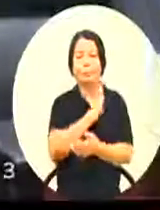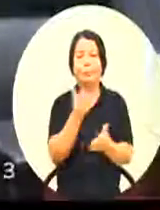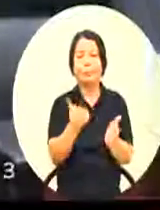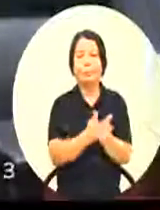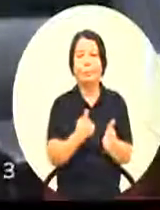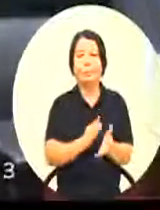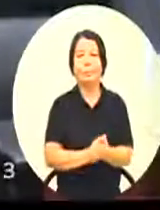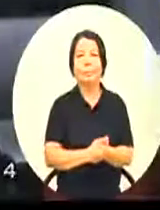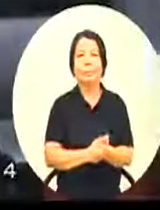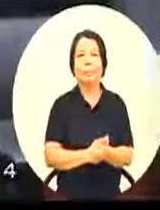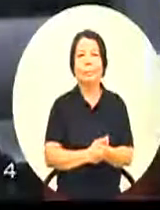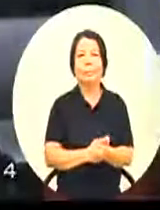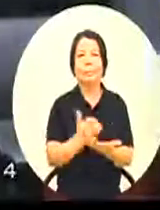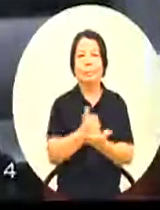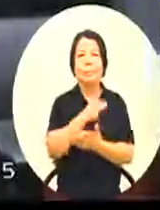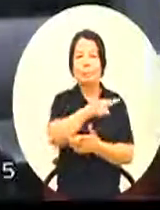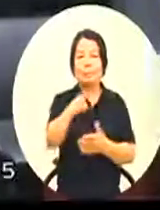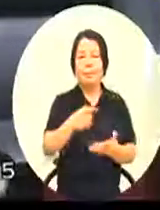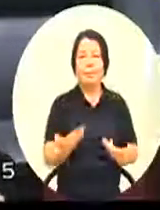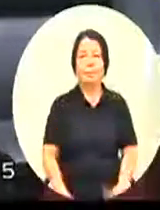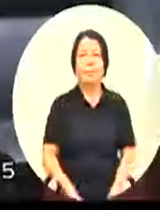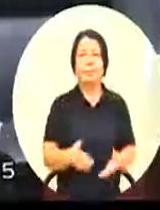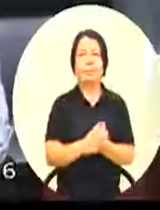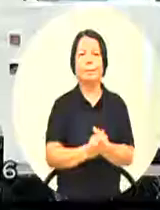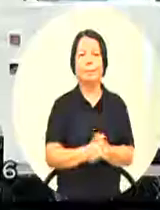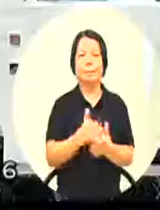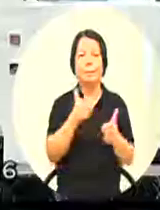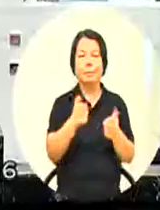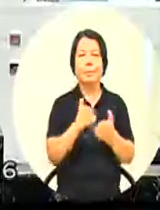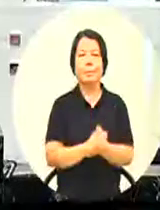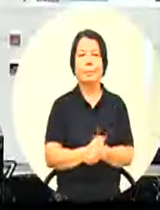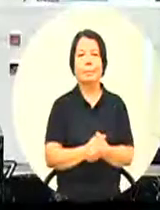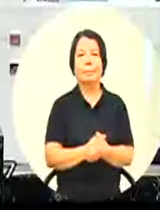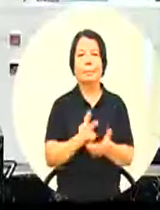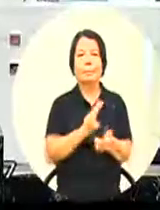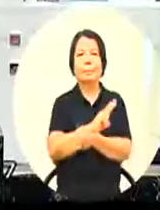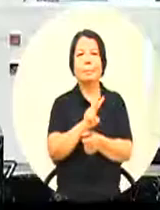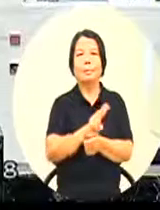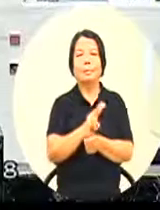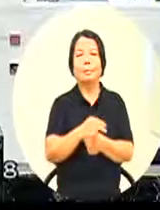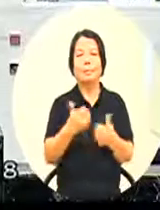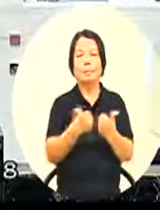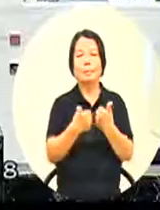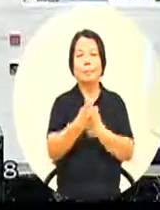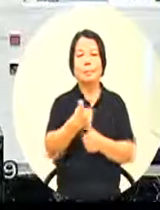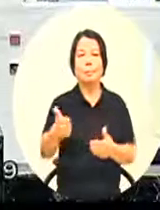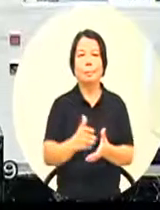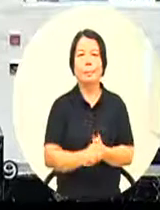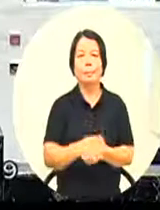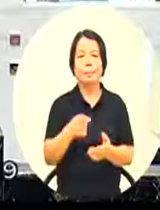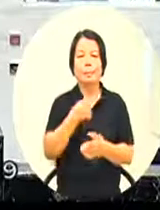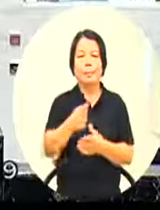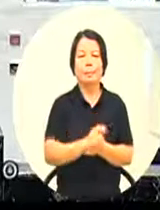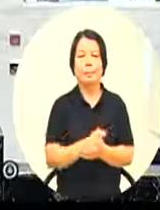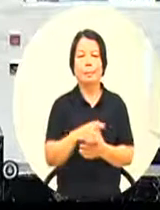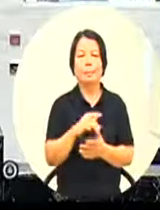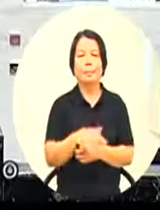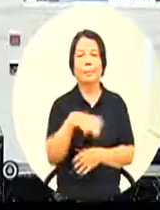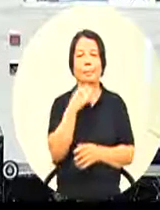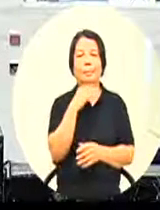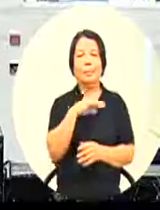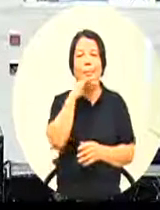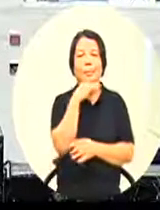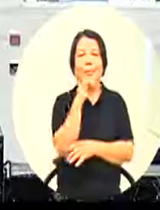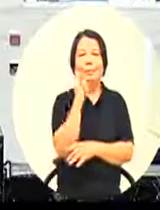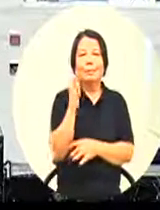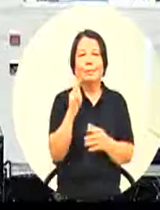后才可以让大家好好的可以休息，谢谢。 谢谢林芳如议员。接着让久等的曾俊杰议